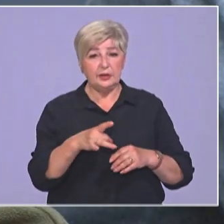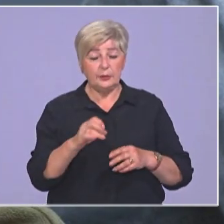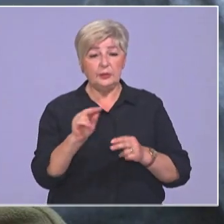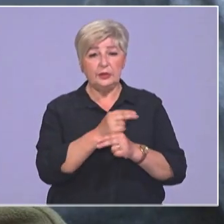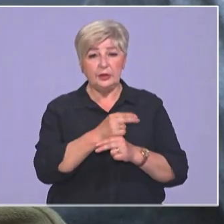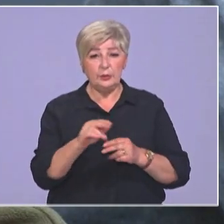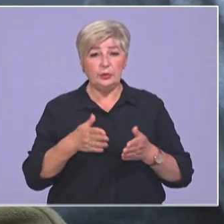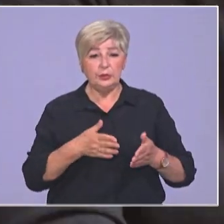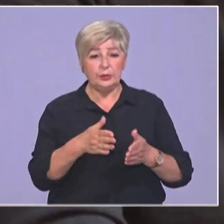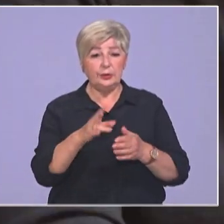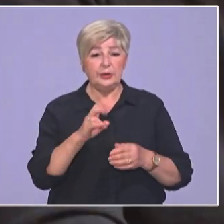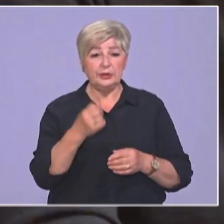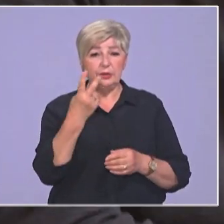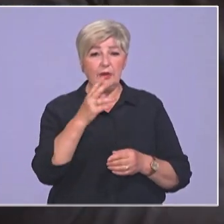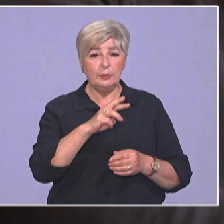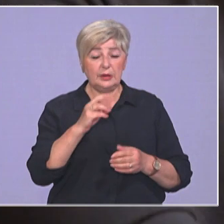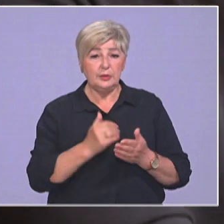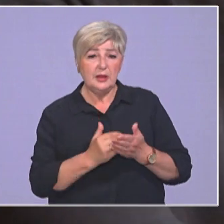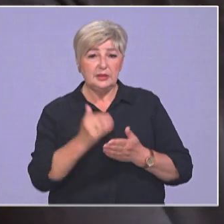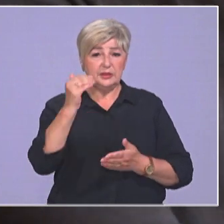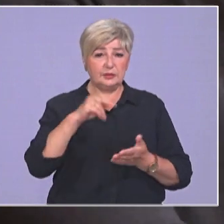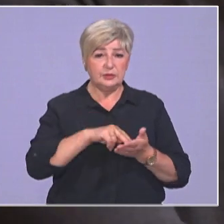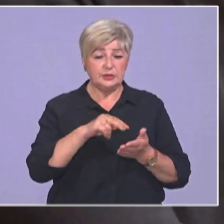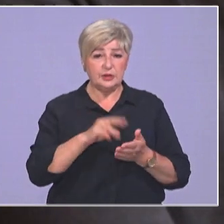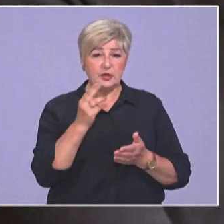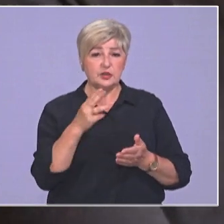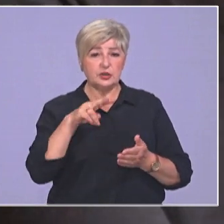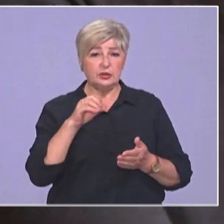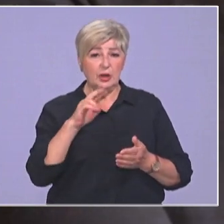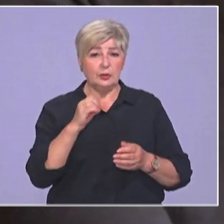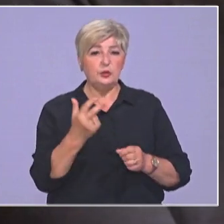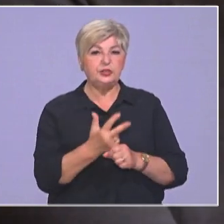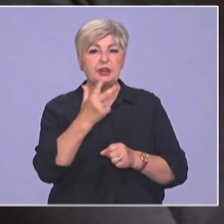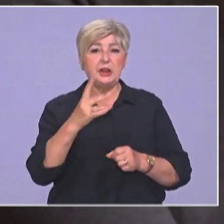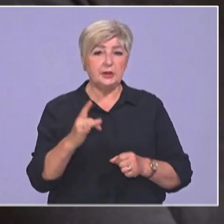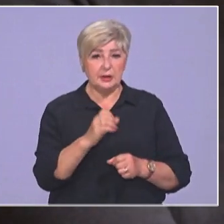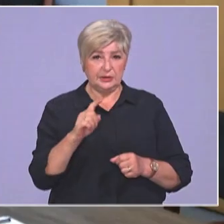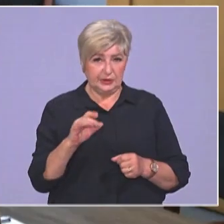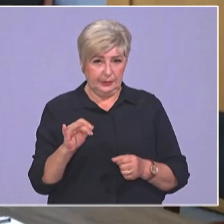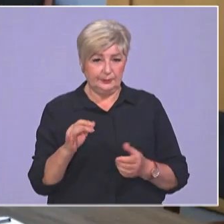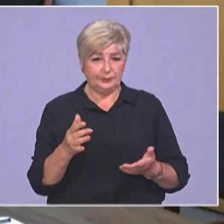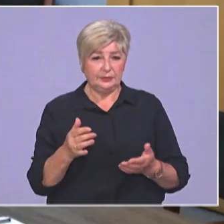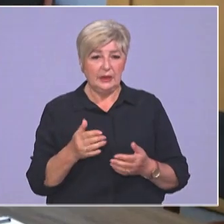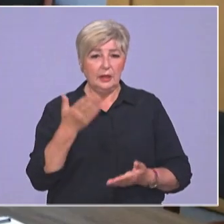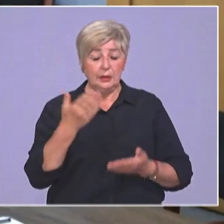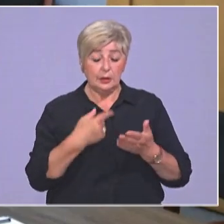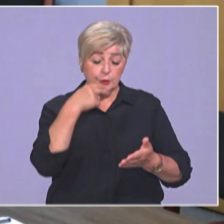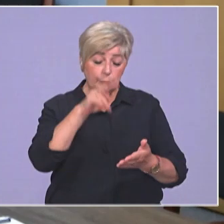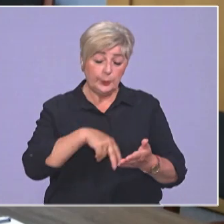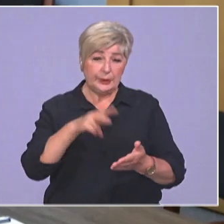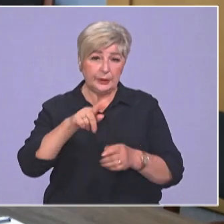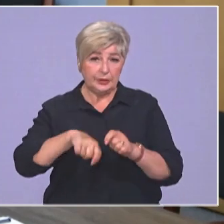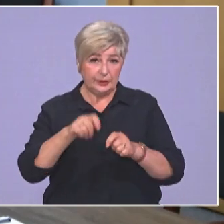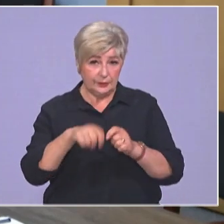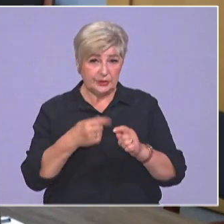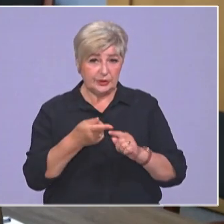ремонт дороги на 2 мільйони, завищення ціни шлаку практично в 3 рази. Тобто, якщо ми передивимося цю закупівлю